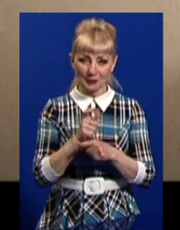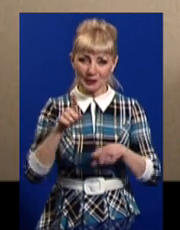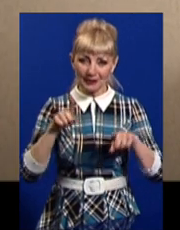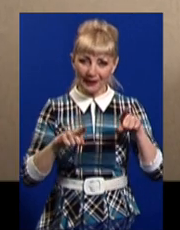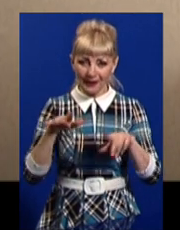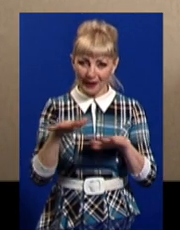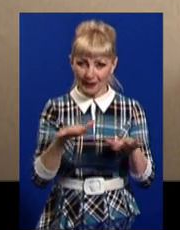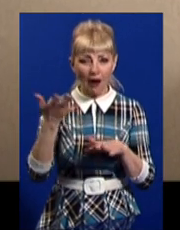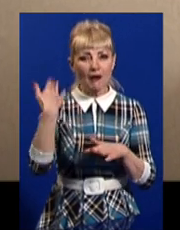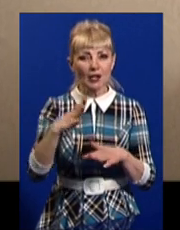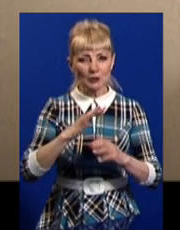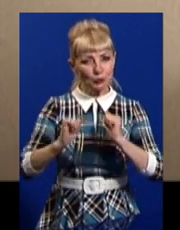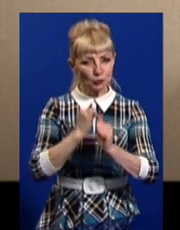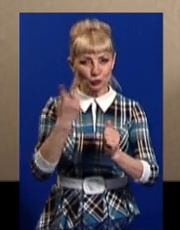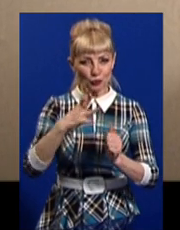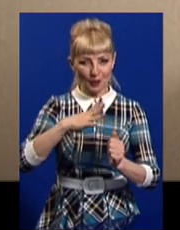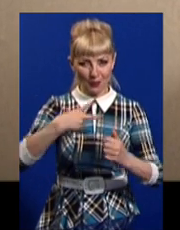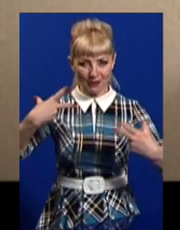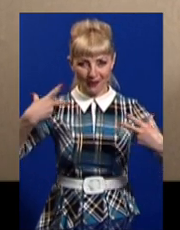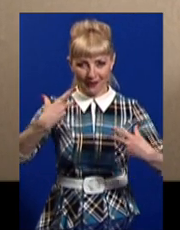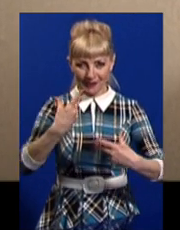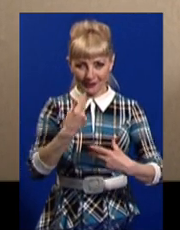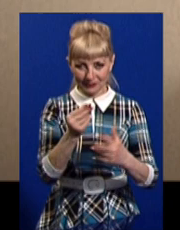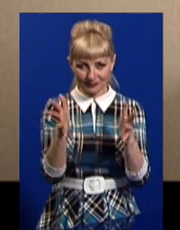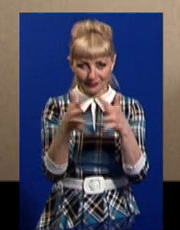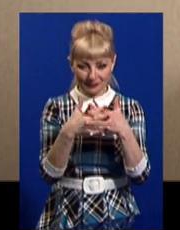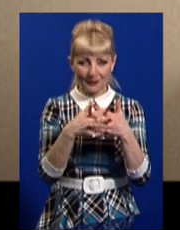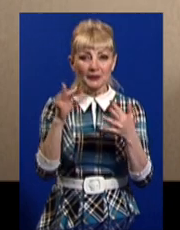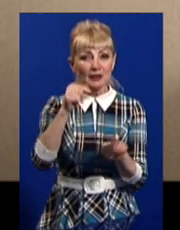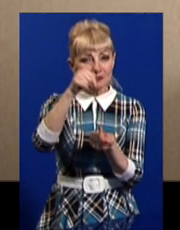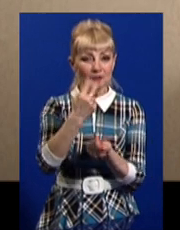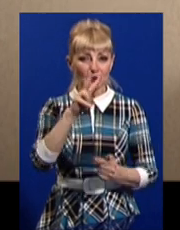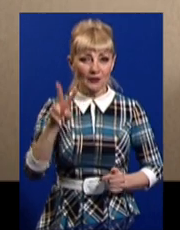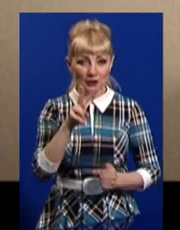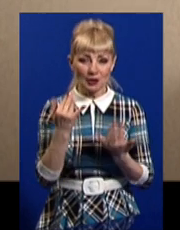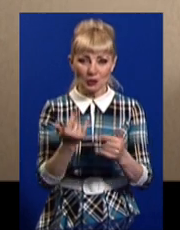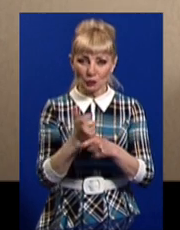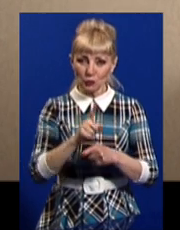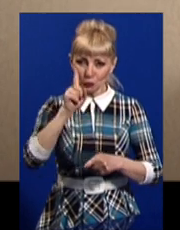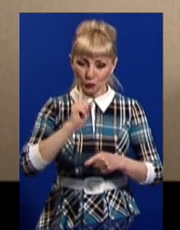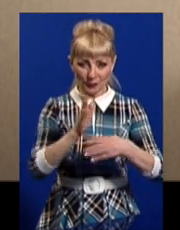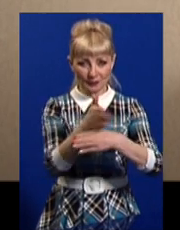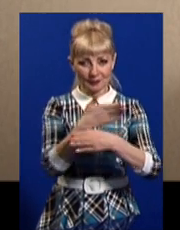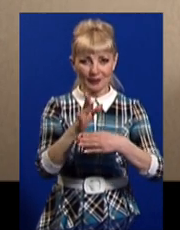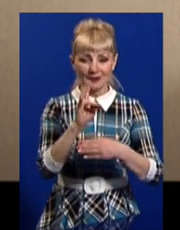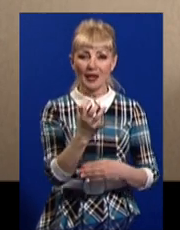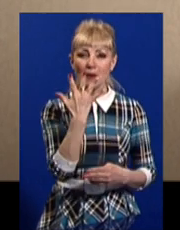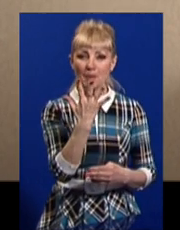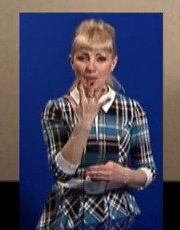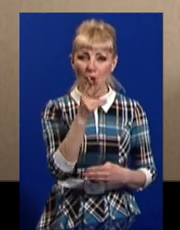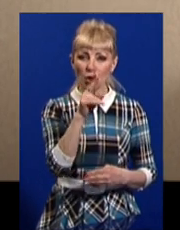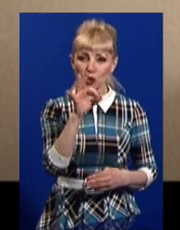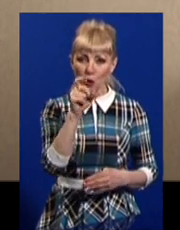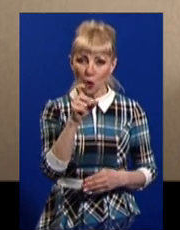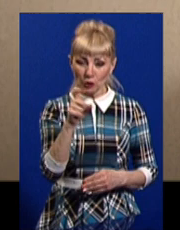були сухі, треба було розводити. І придатна вакцина була 2 години. Зараз дуже зручно, розфасована вона на 5 дозувань. Це зручно,